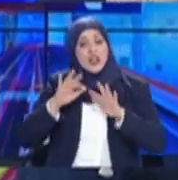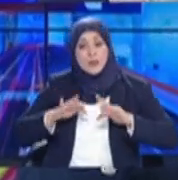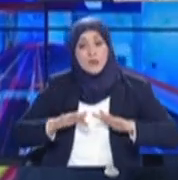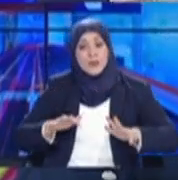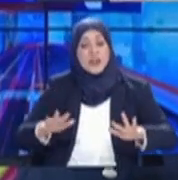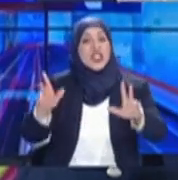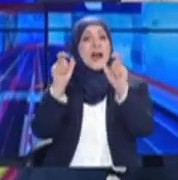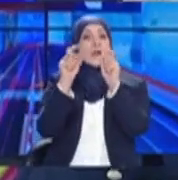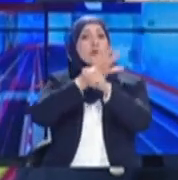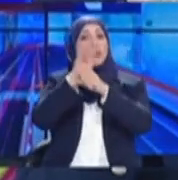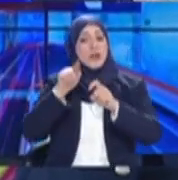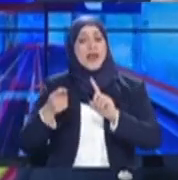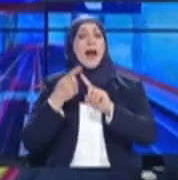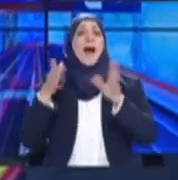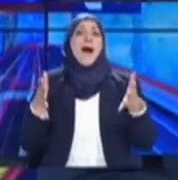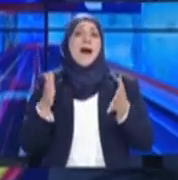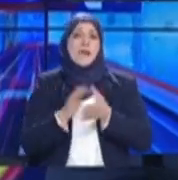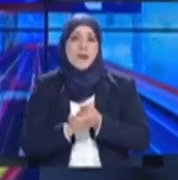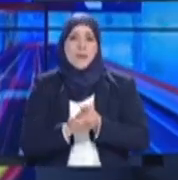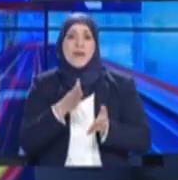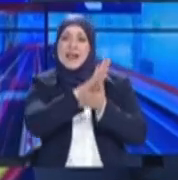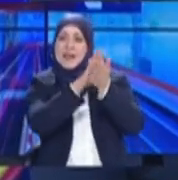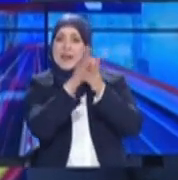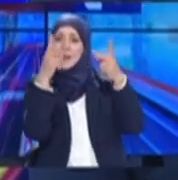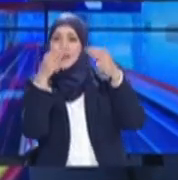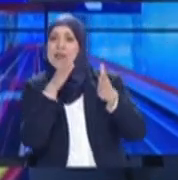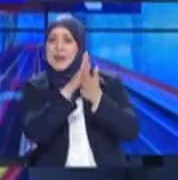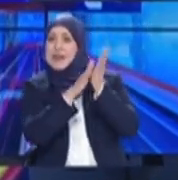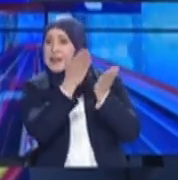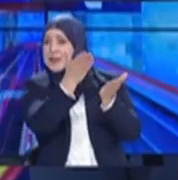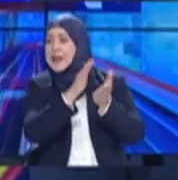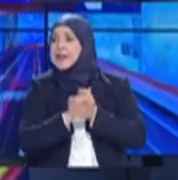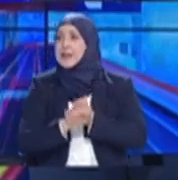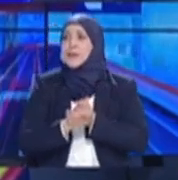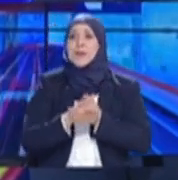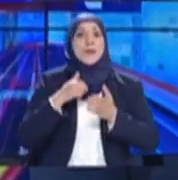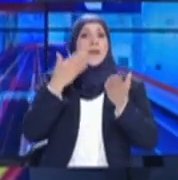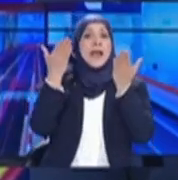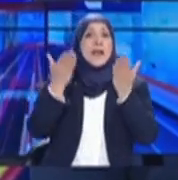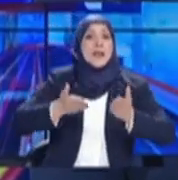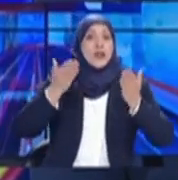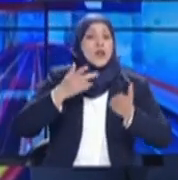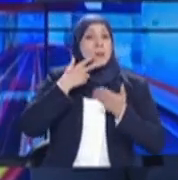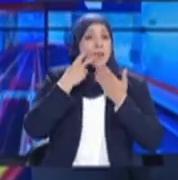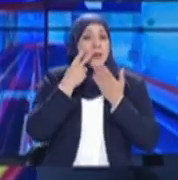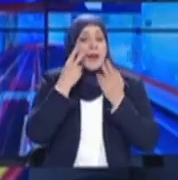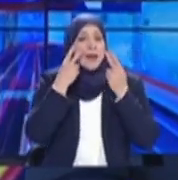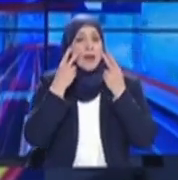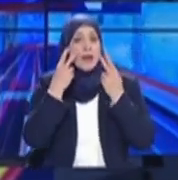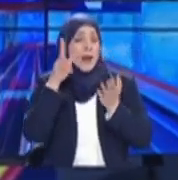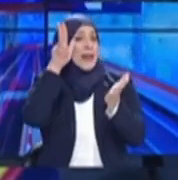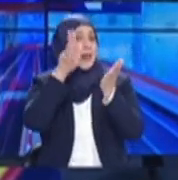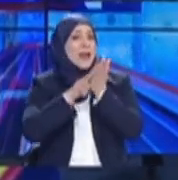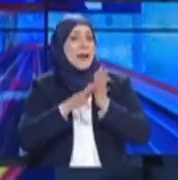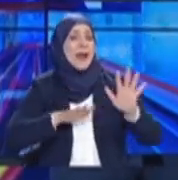انه الناس اللي حاضرين المقاطعه لانه اليوم اذا كان تحكي على اه تطبيق القانون في علاقه